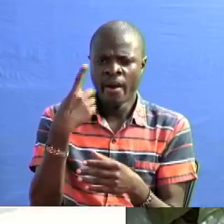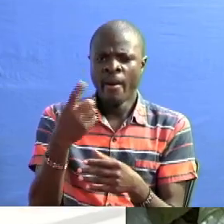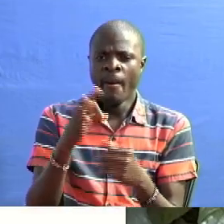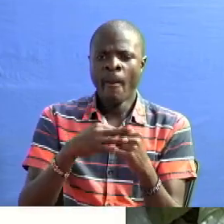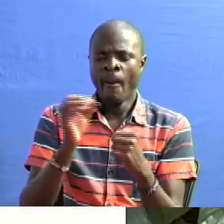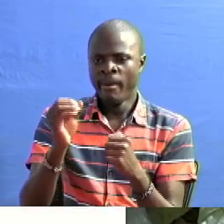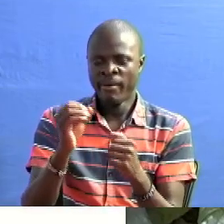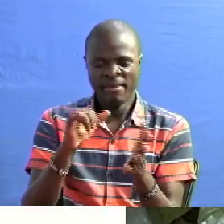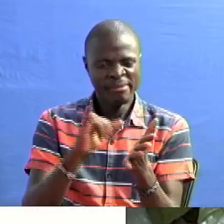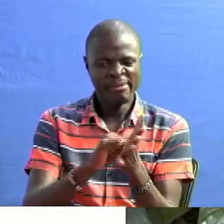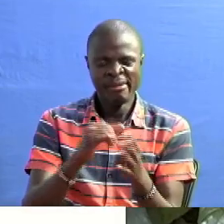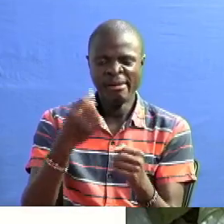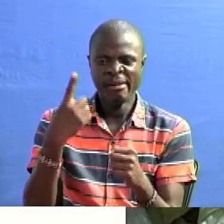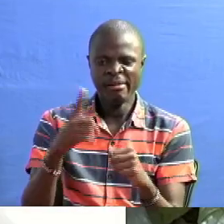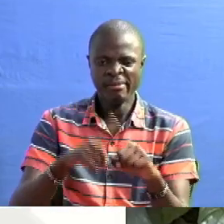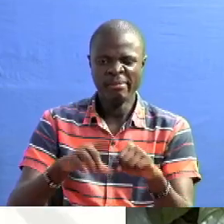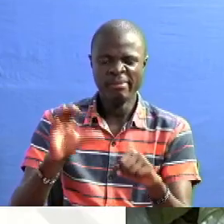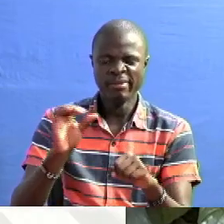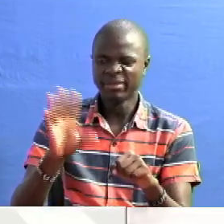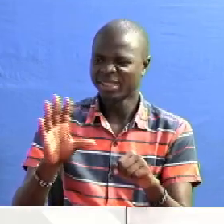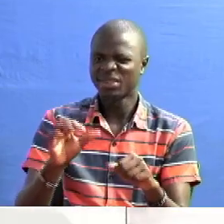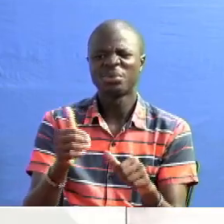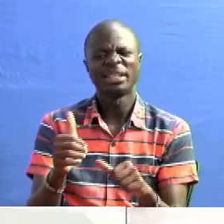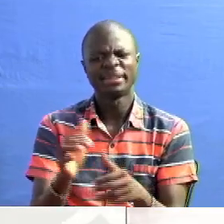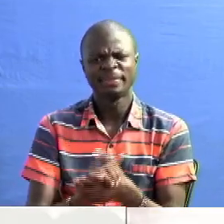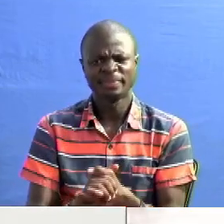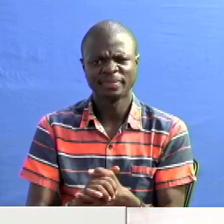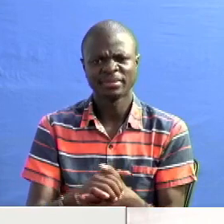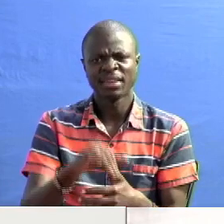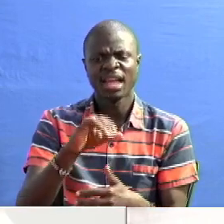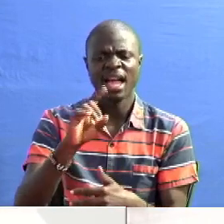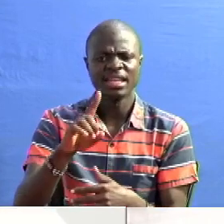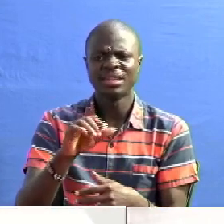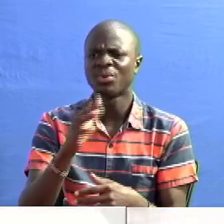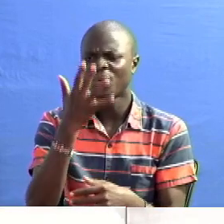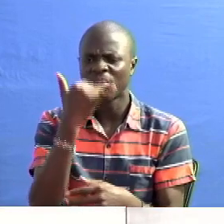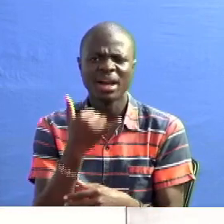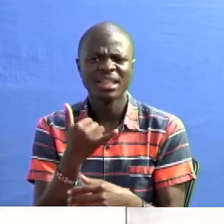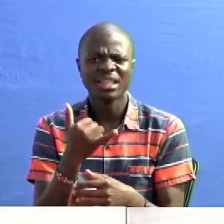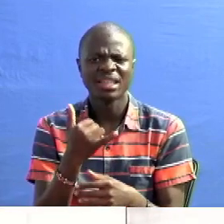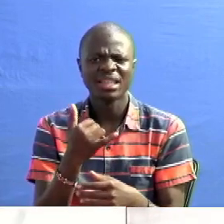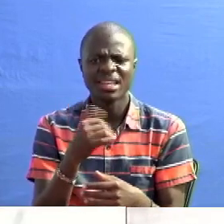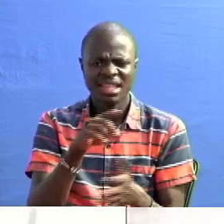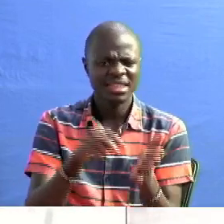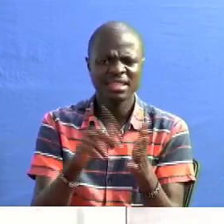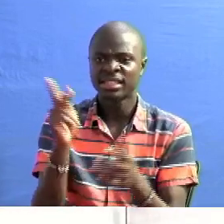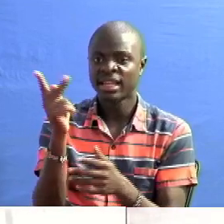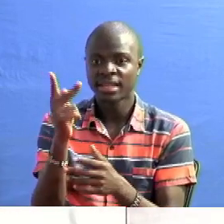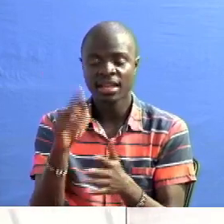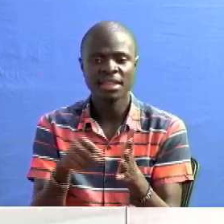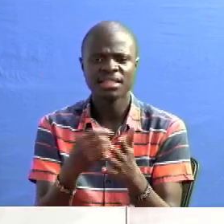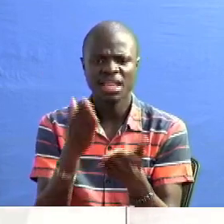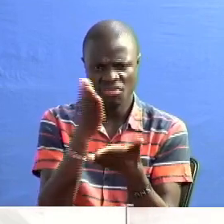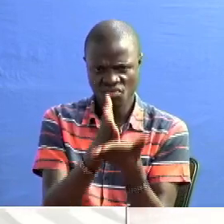200, 180. Hiyo 65 yake ya mahindi inatoka pande gani? ID. Je, hii ni Kenya? Hii ni Kenya